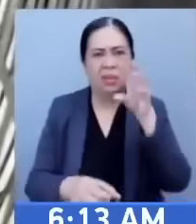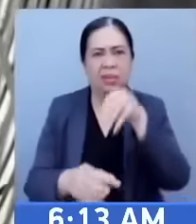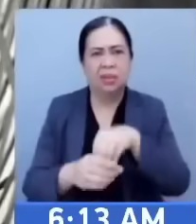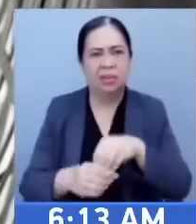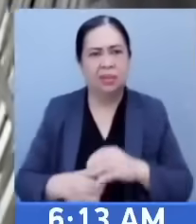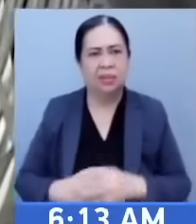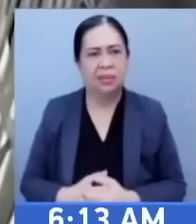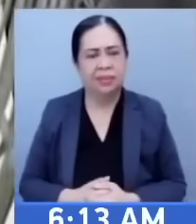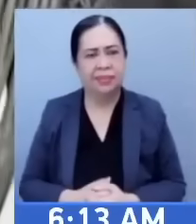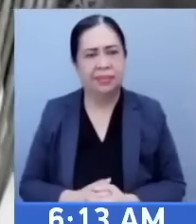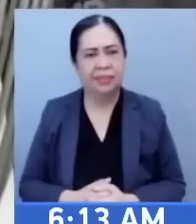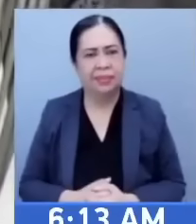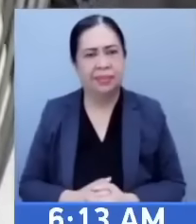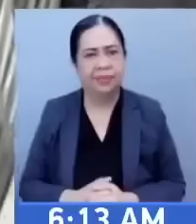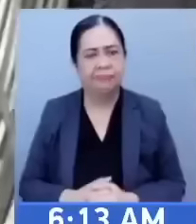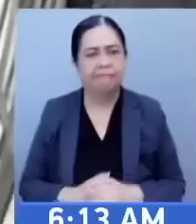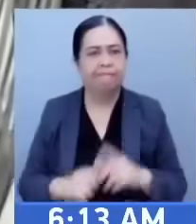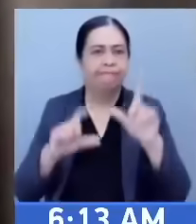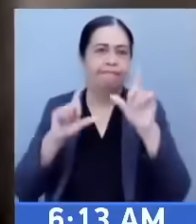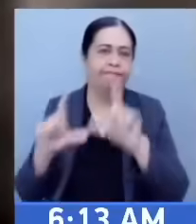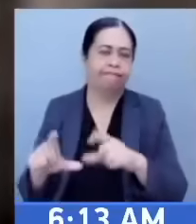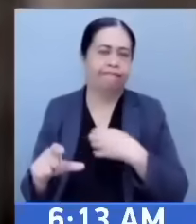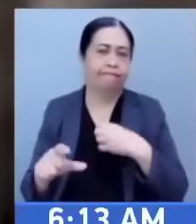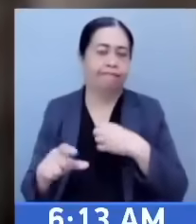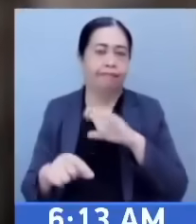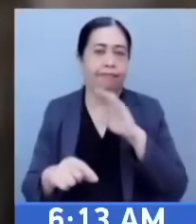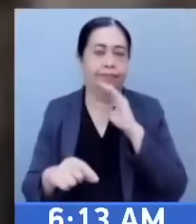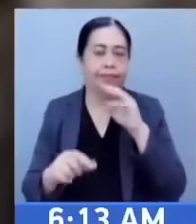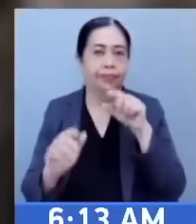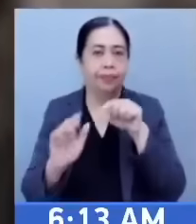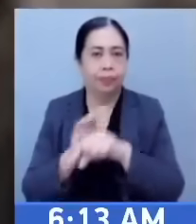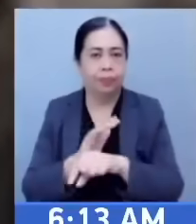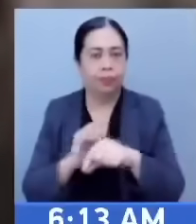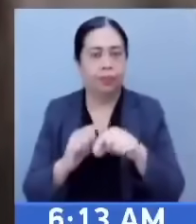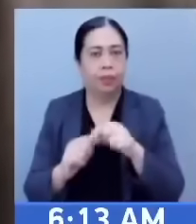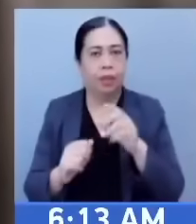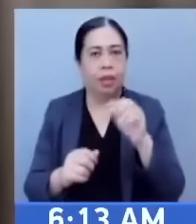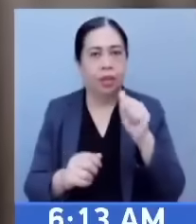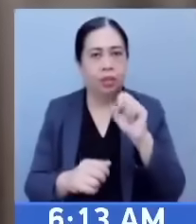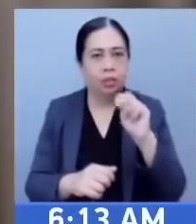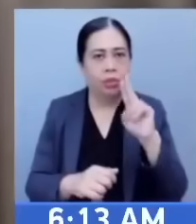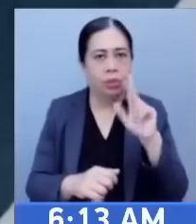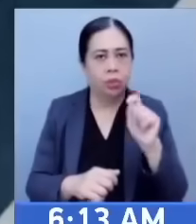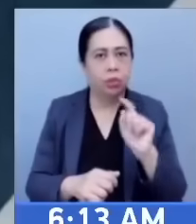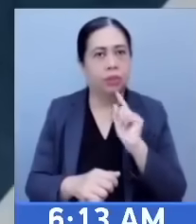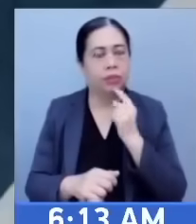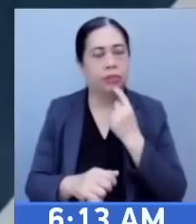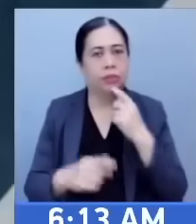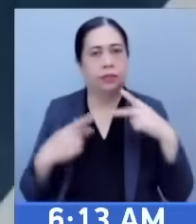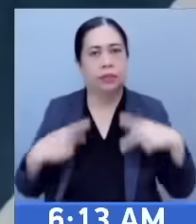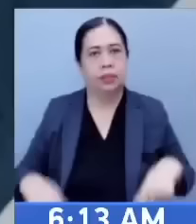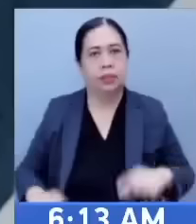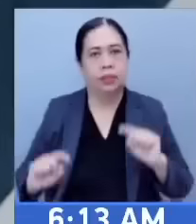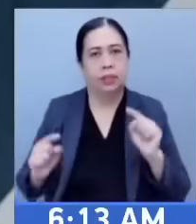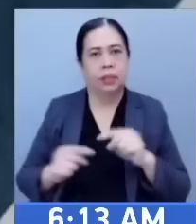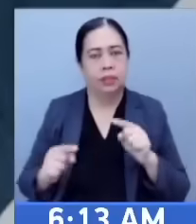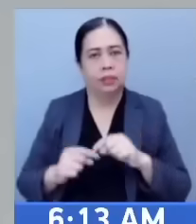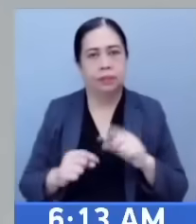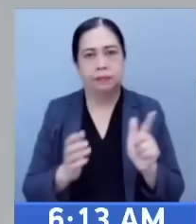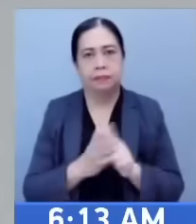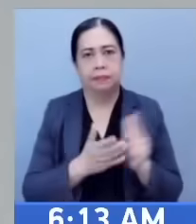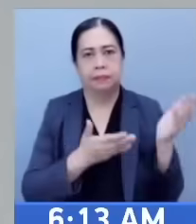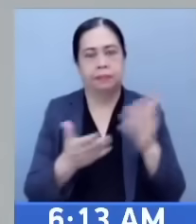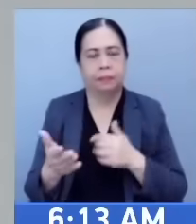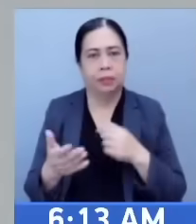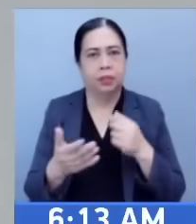Maharap ang suspect sa mga reklamong prostrated homicide, direct assault, serious physical injury, at illegal possession of deadly weapon